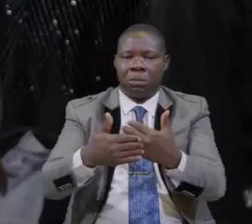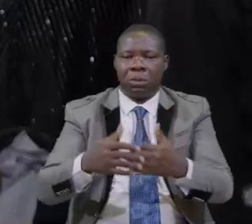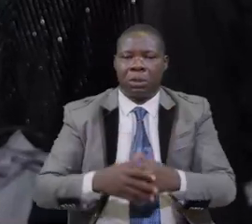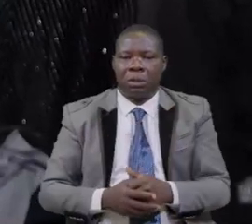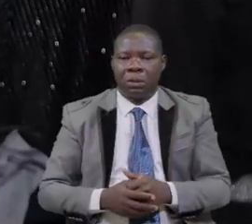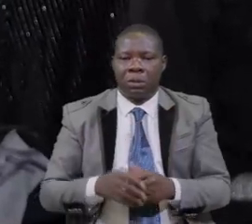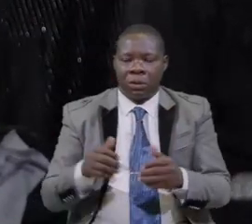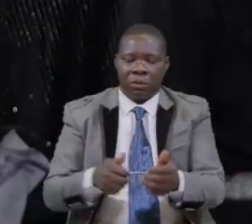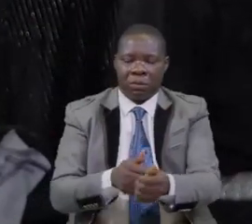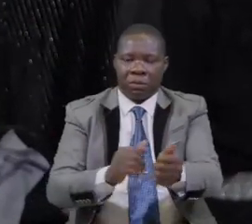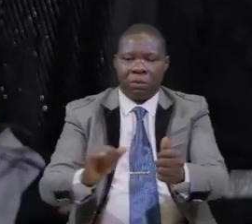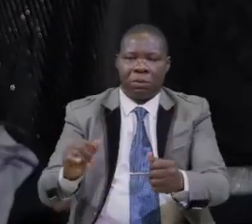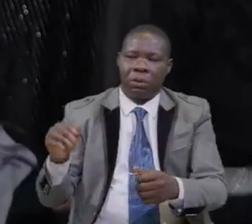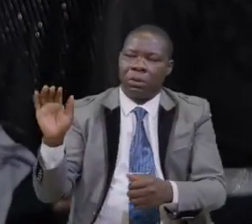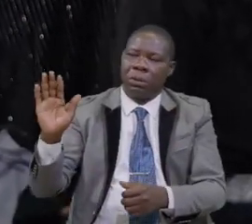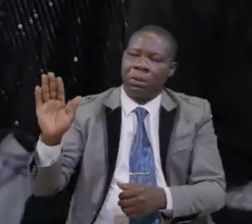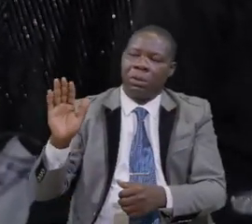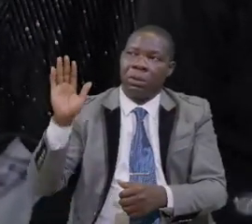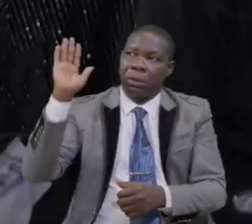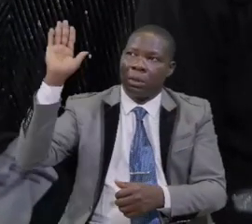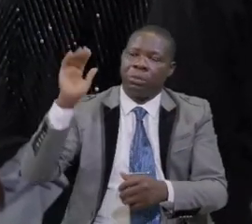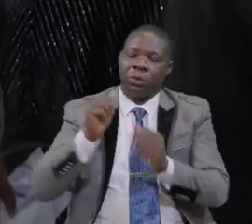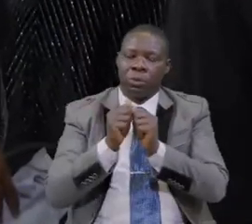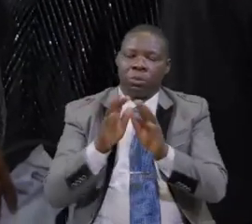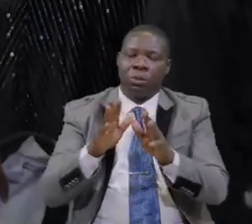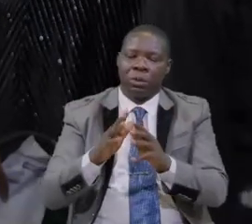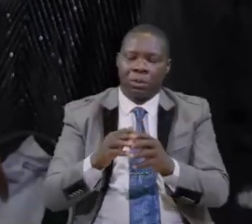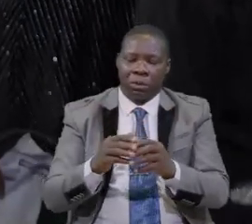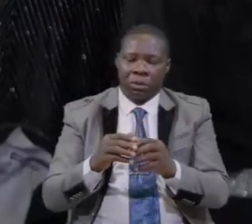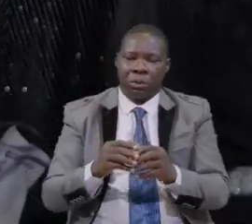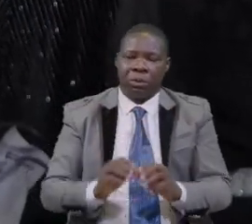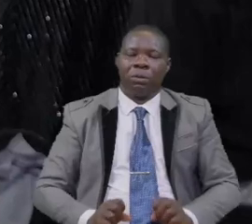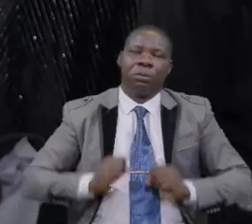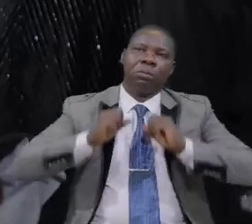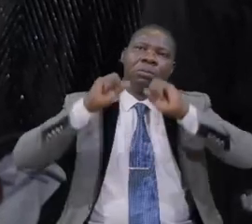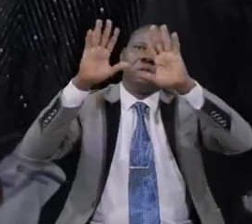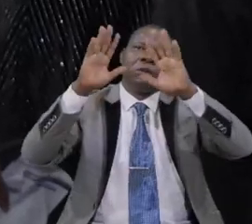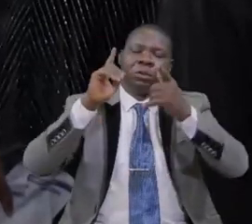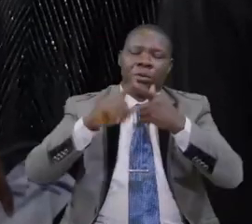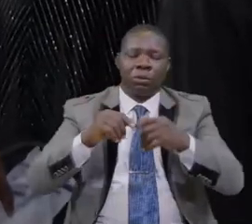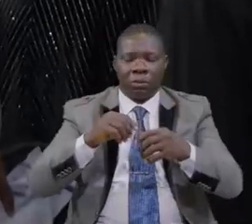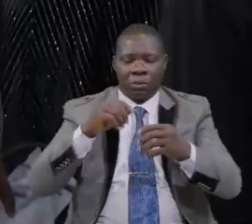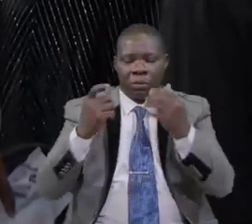Qui le suivent sans céder à la tentation.